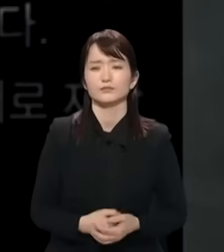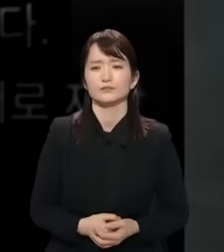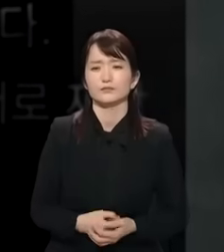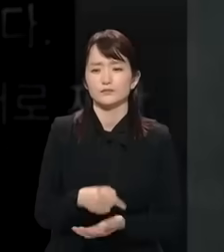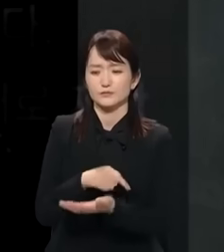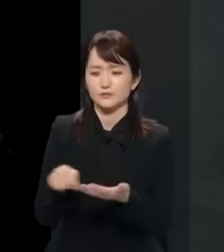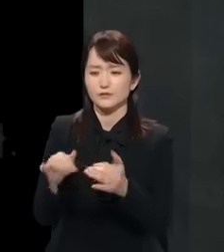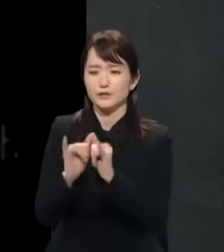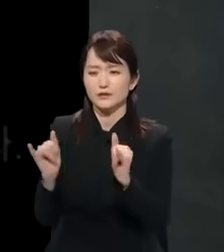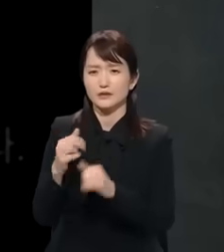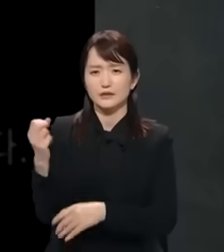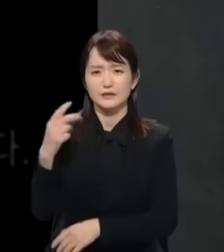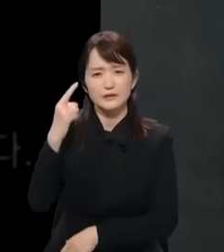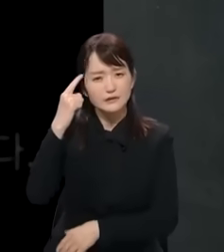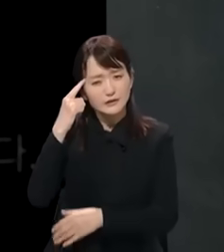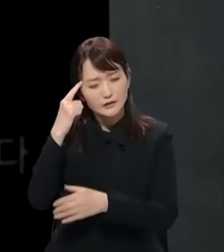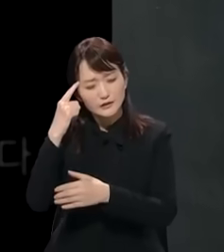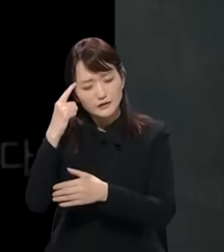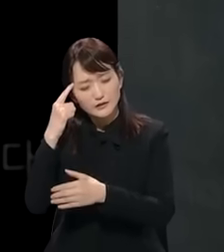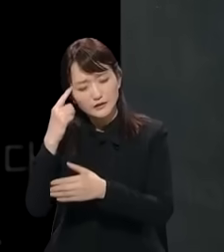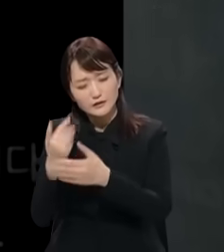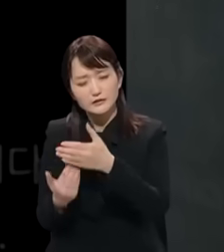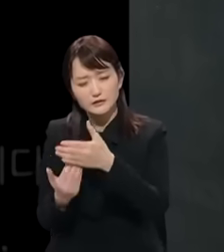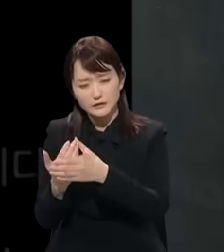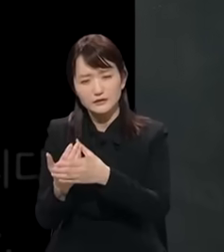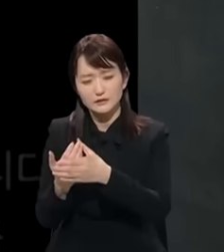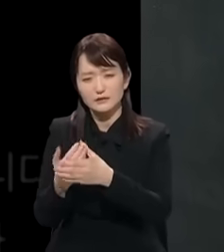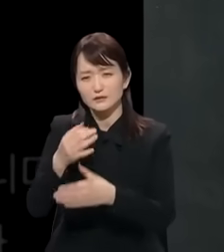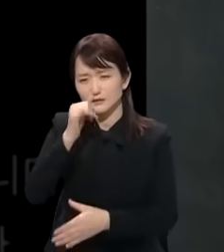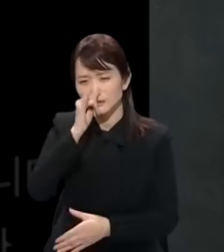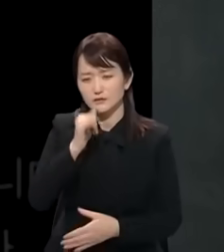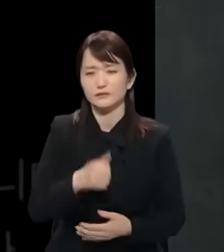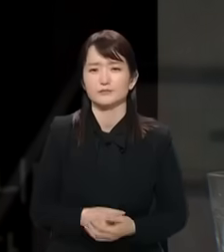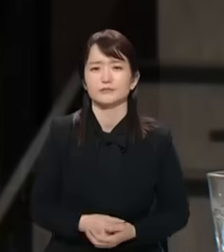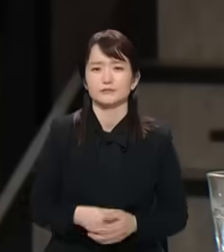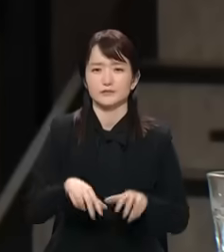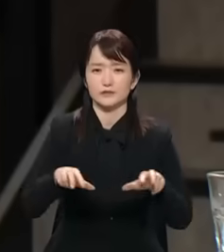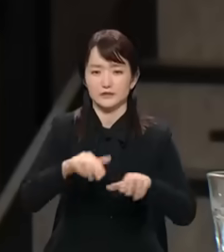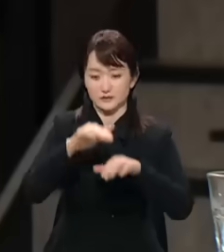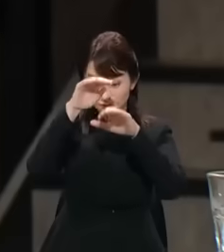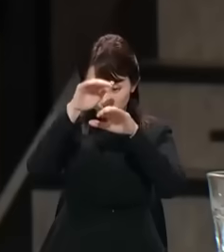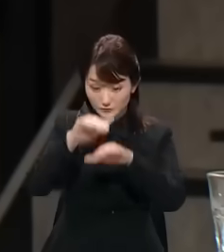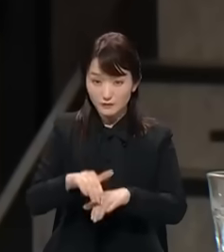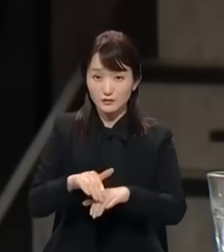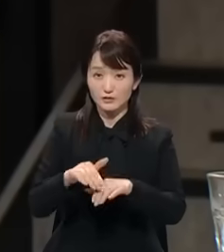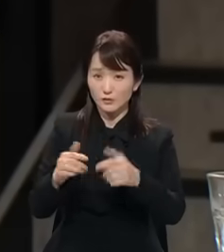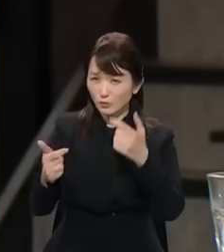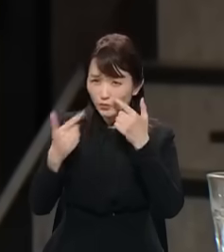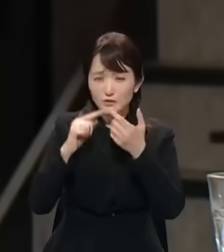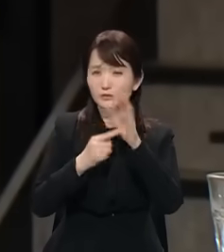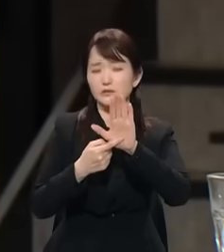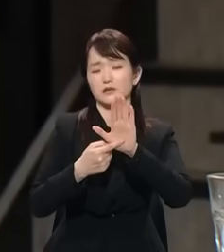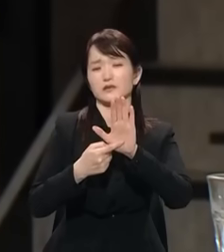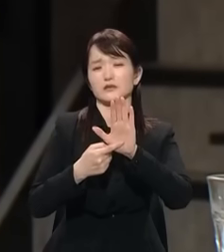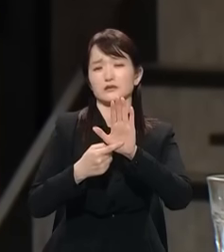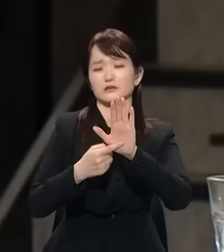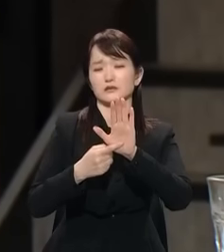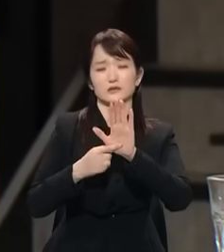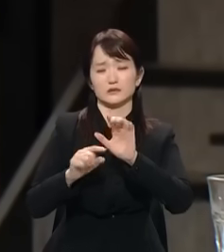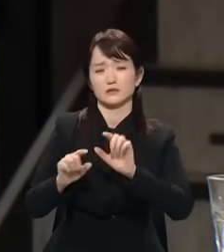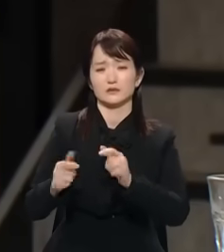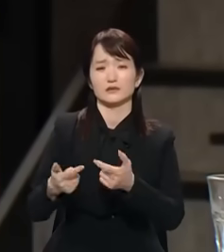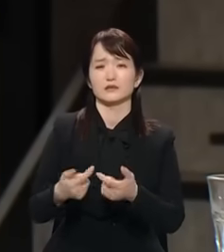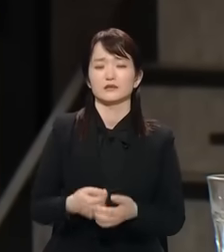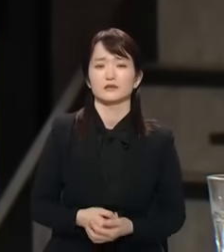피해자가 다시 또 상기하는 그런 효과도 있는데요 뭐이 내용은 현재 아직까지 뭐 정확하게 밝혀지지는 않았습니다 그래서 이제